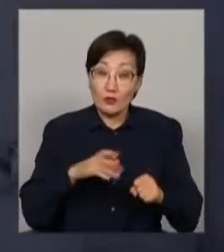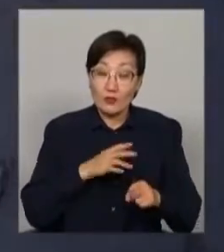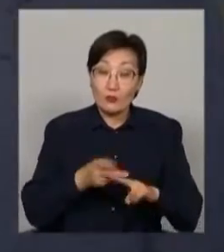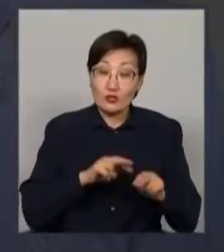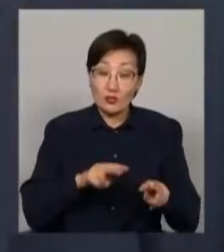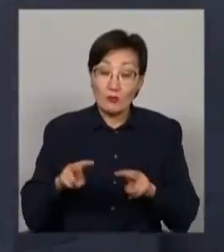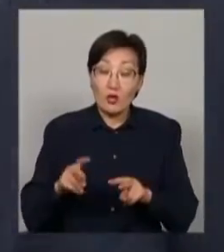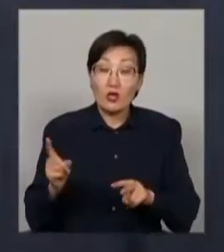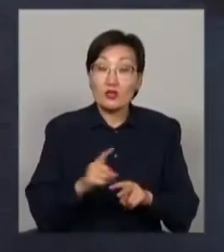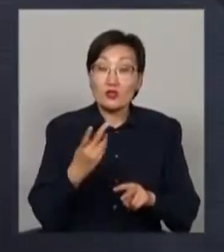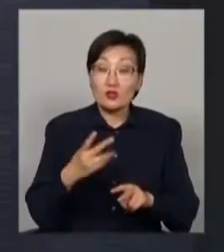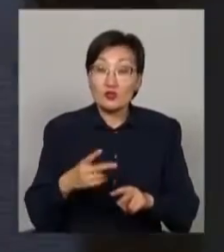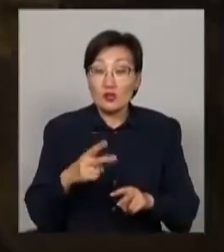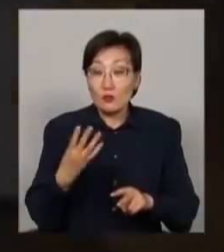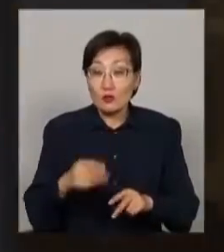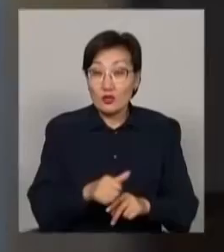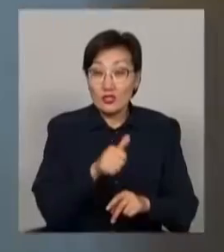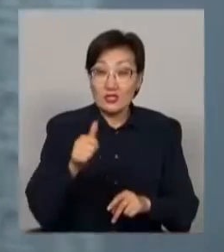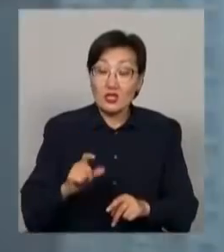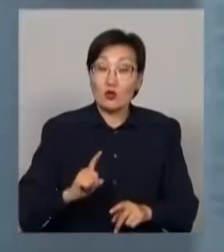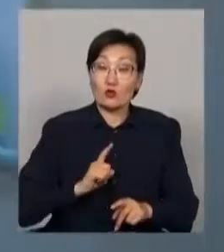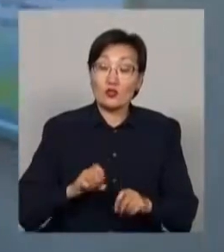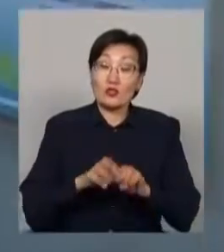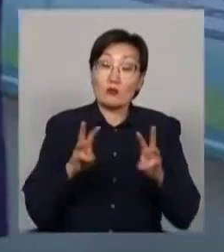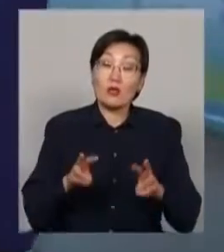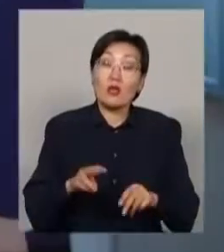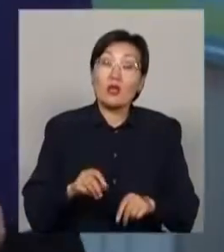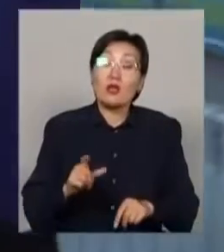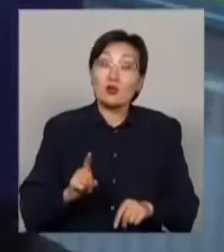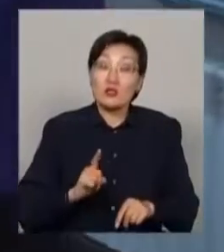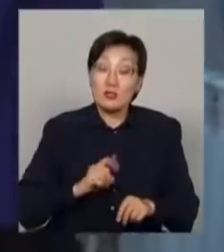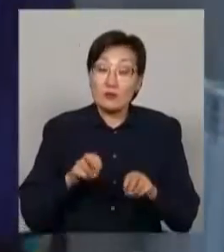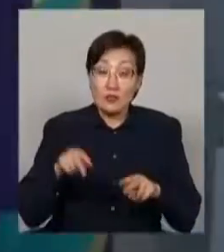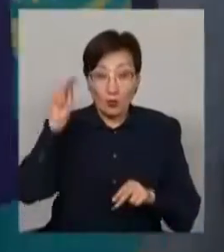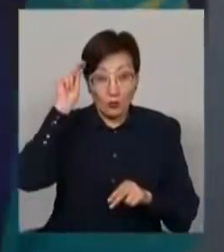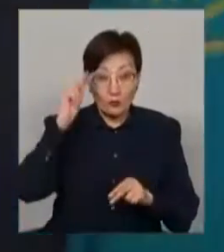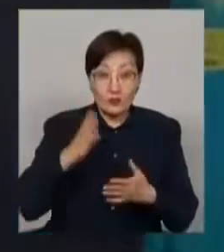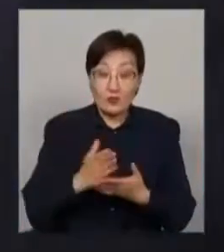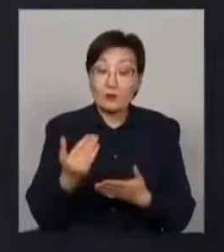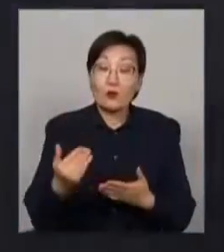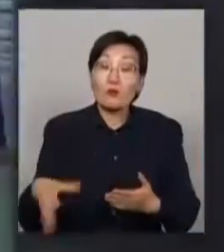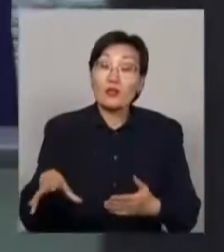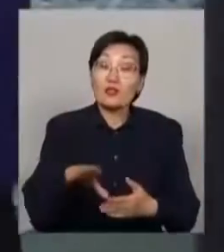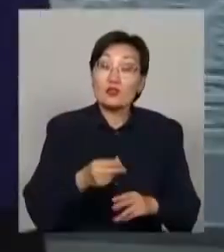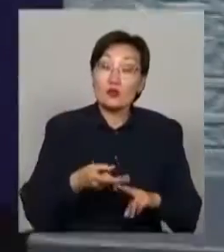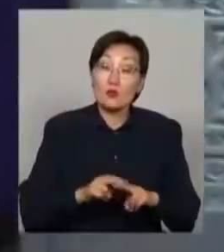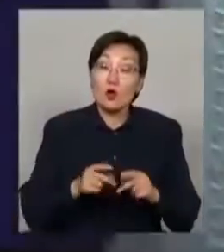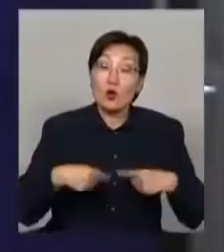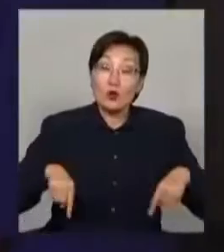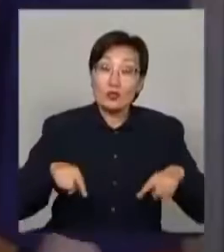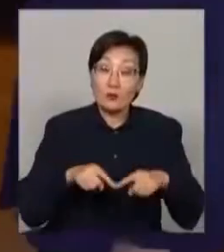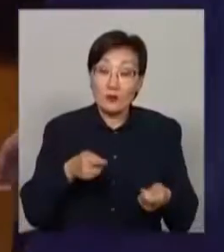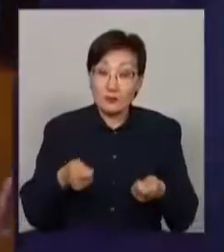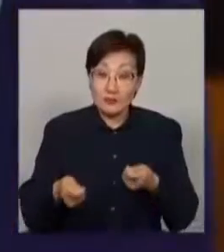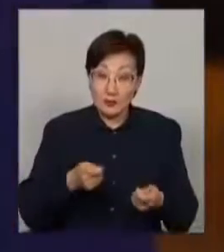отыратын музейде 24 сағат күзетпен қамтамасыз етілген. Ол күзетшілер арнайы дайындықтан өткен. Және бұның барлығы осы бір орталықтан